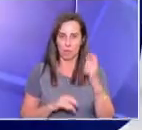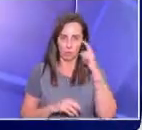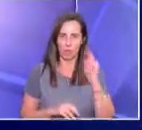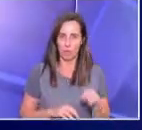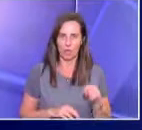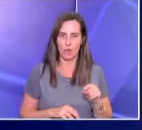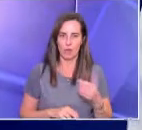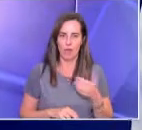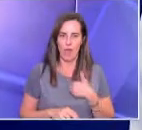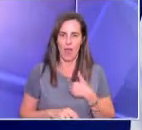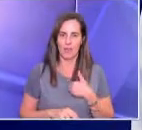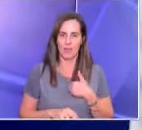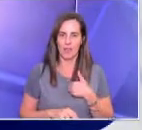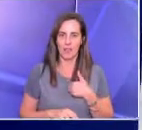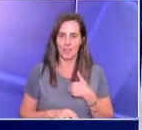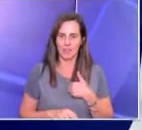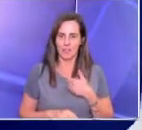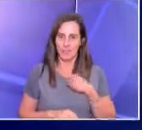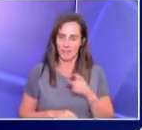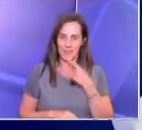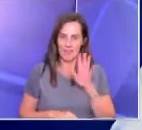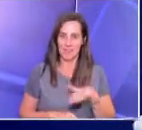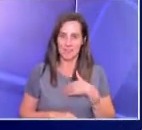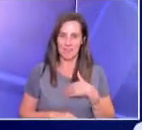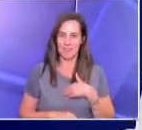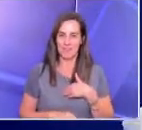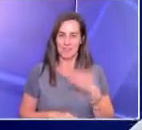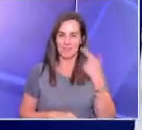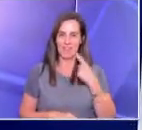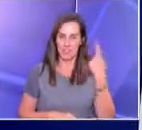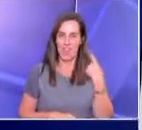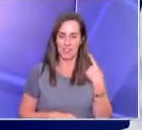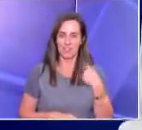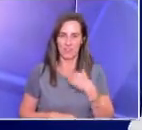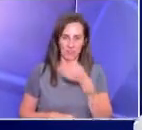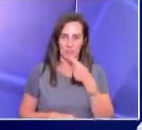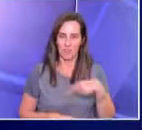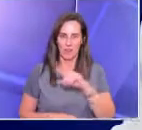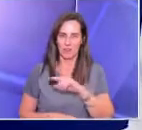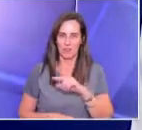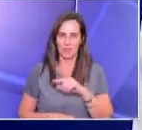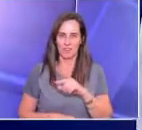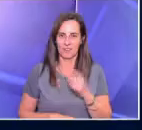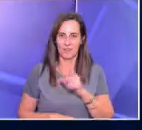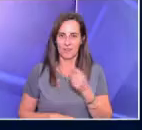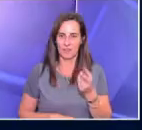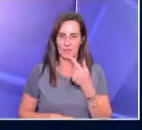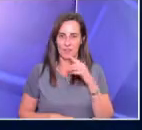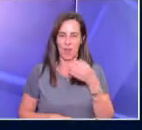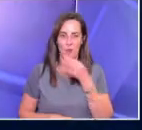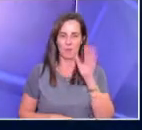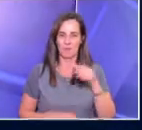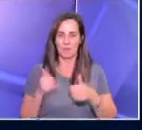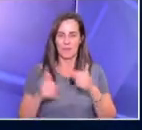חושבת שאנחנו בניגוד לאימור כאן, ואני חייבת להגיד שאם היינו באולפן הזה לפני שנה, והייתי שואלת לכם את אותה שאלה, כנראה שלא הייתם שמים את אופיר